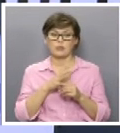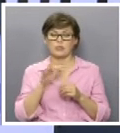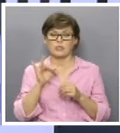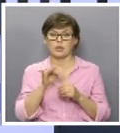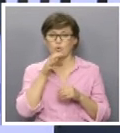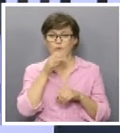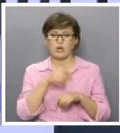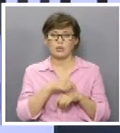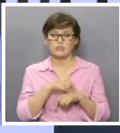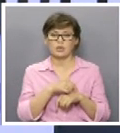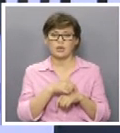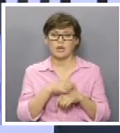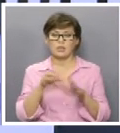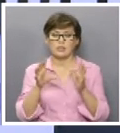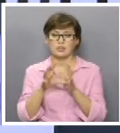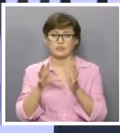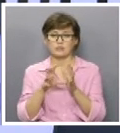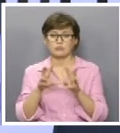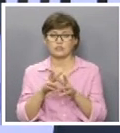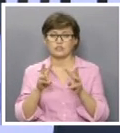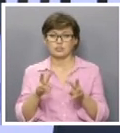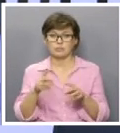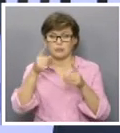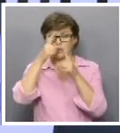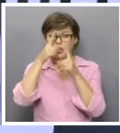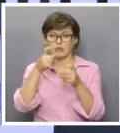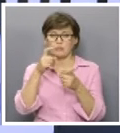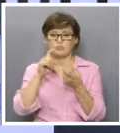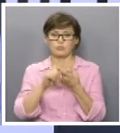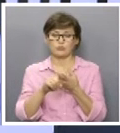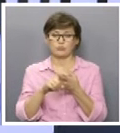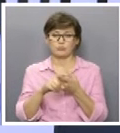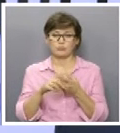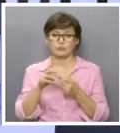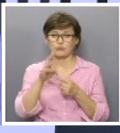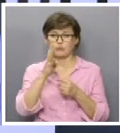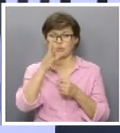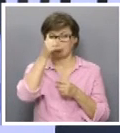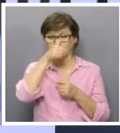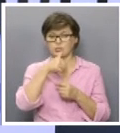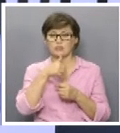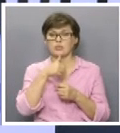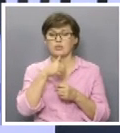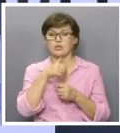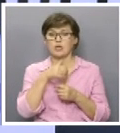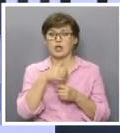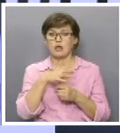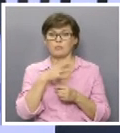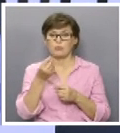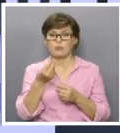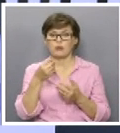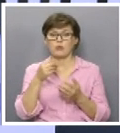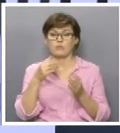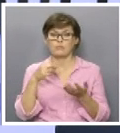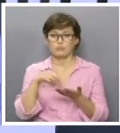қазіргі таңда мынау энергетика министрлігінің мәліметі бойынша алдағы 4-5 жылда газ бағасы осы бағаны ұстап тұрады.